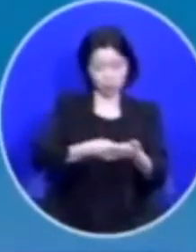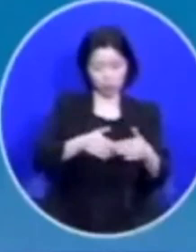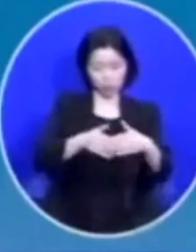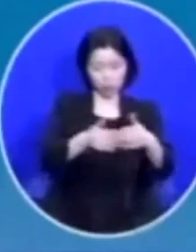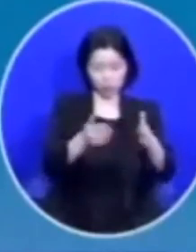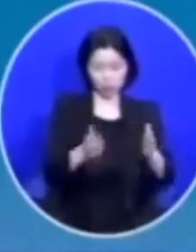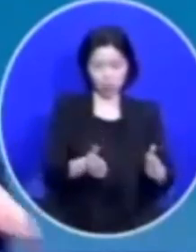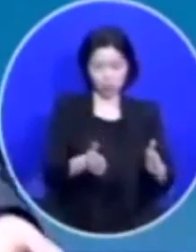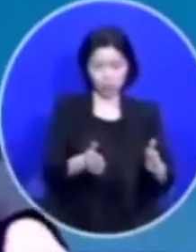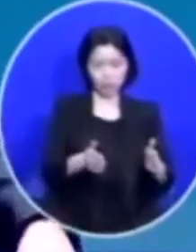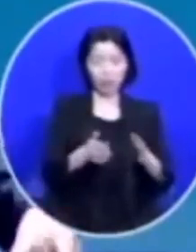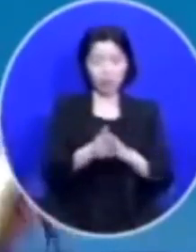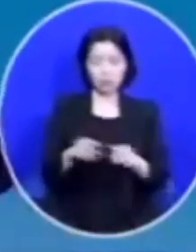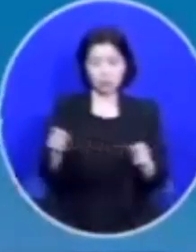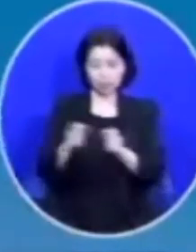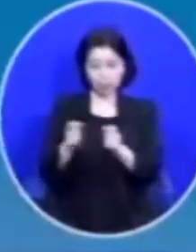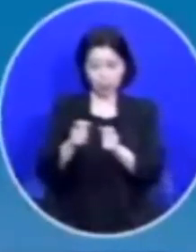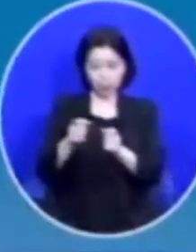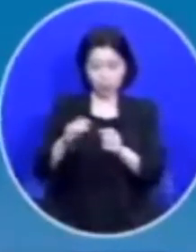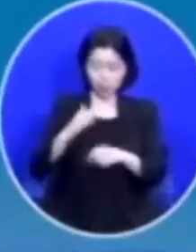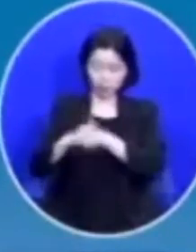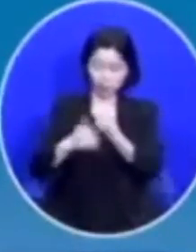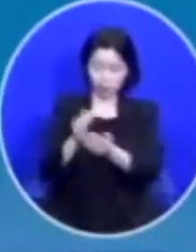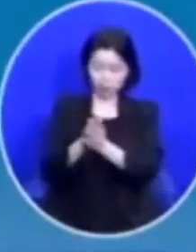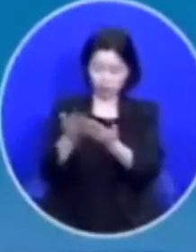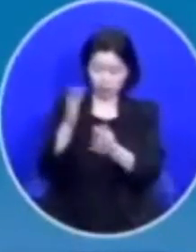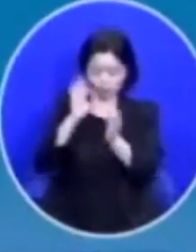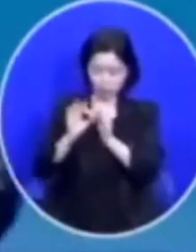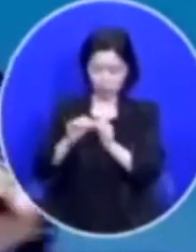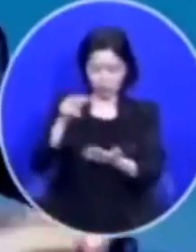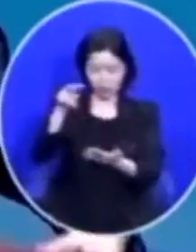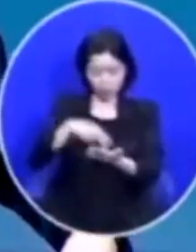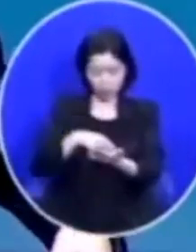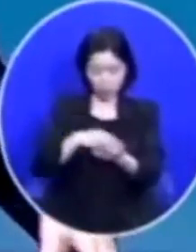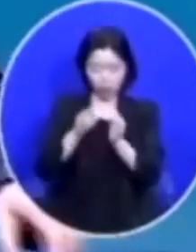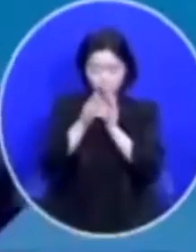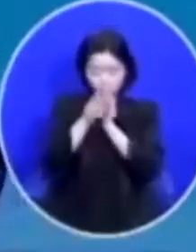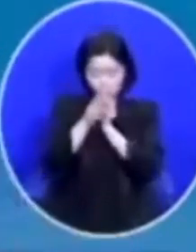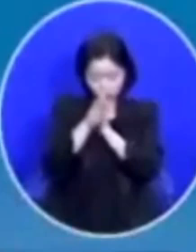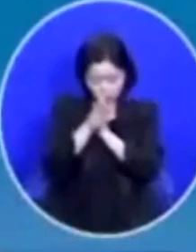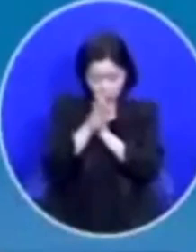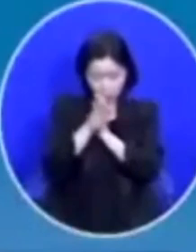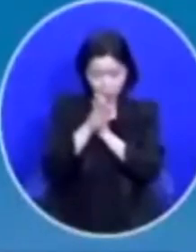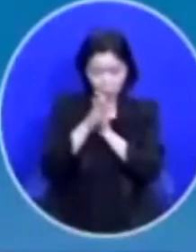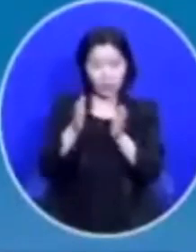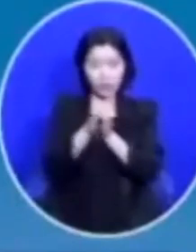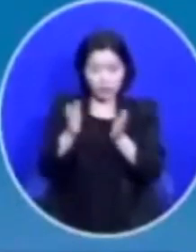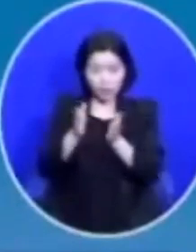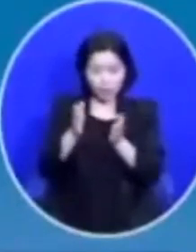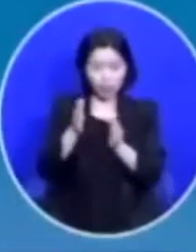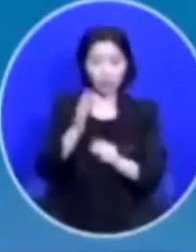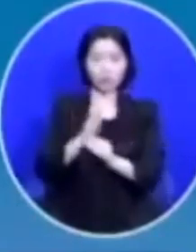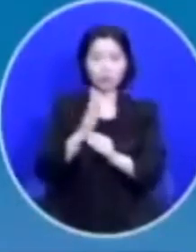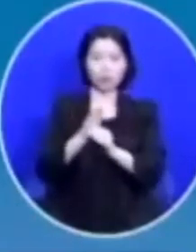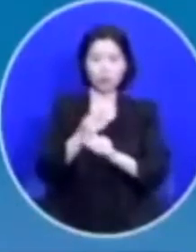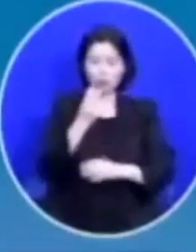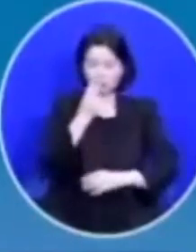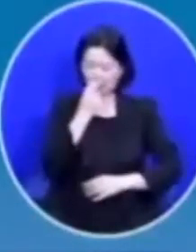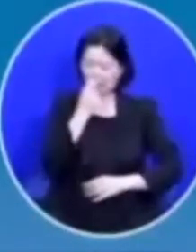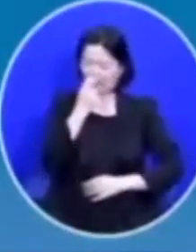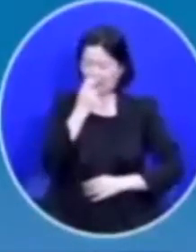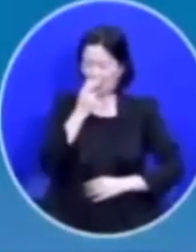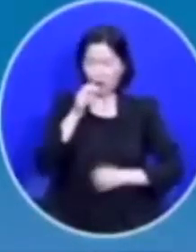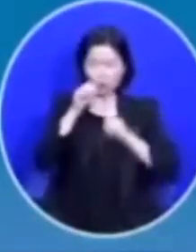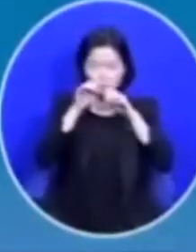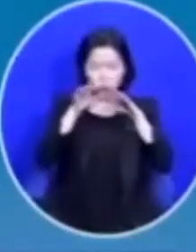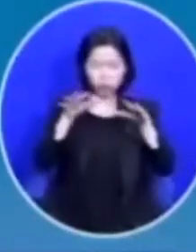옆에서 성경을 찾아서 읽고 그리고 이제 기도를 막 시작을 하는데 아주 코를 찌르는 악취가